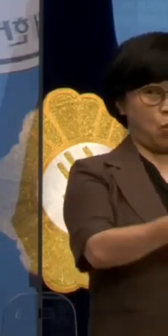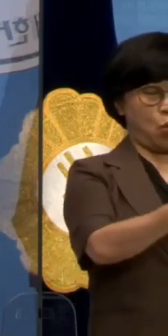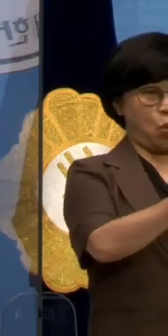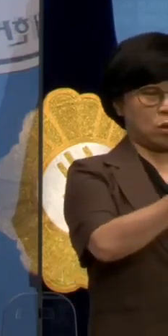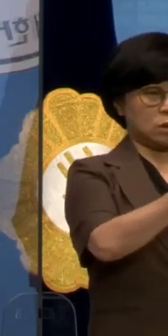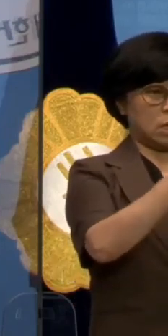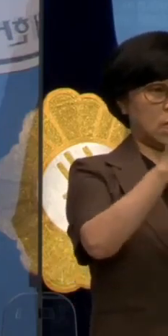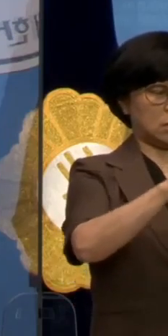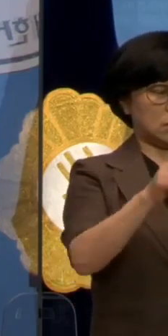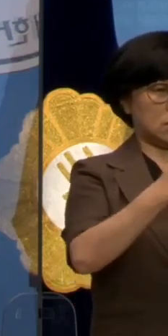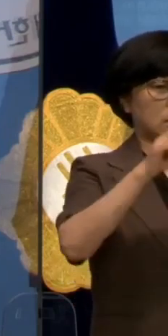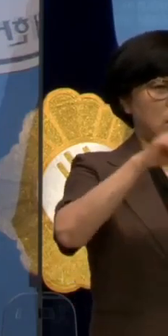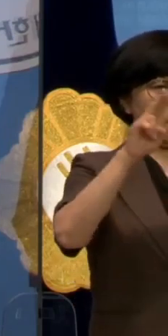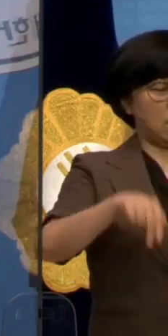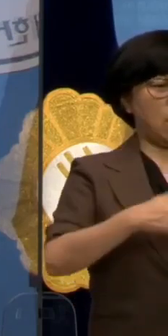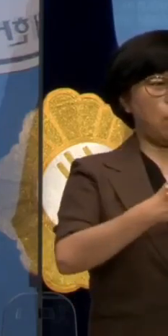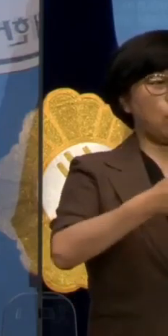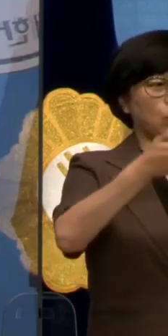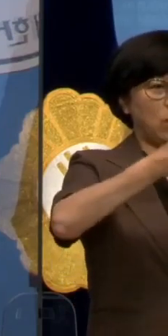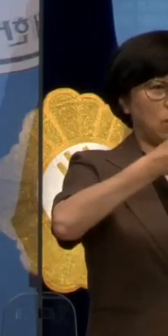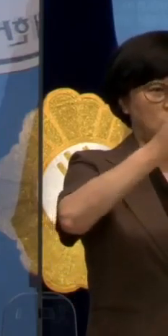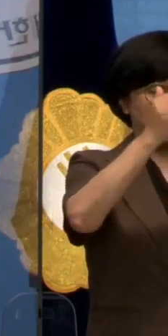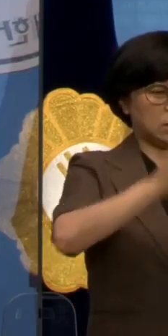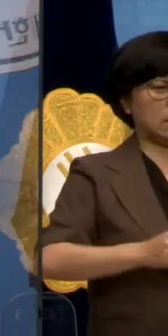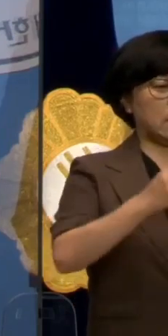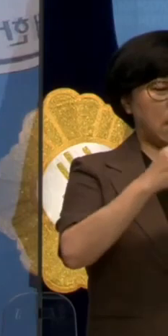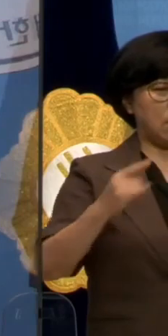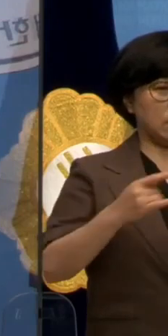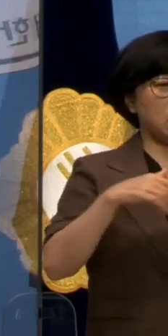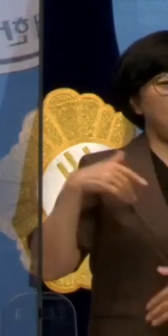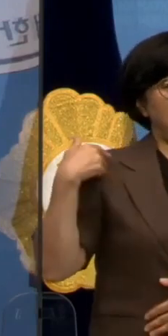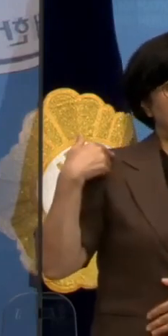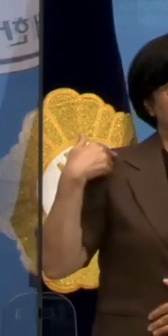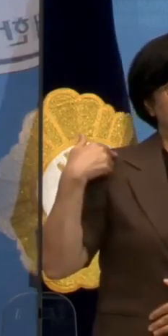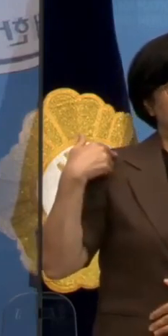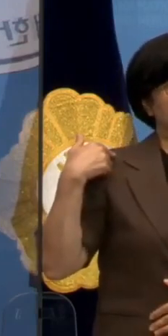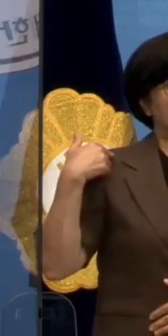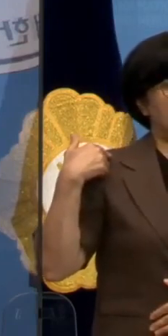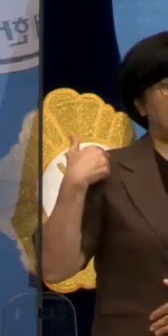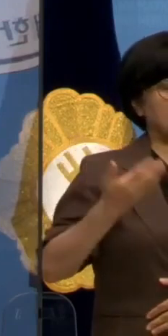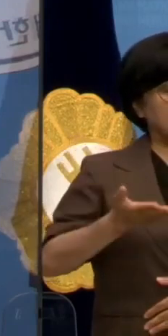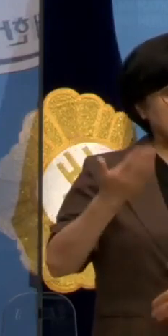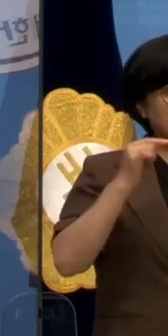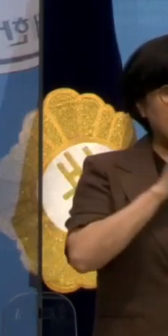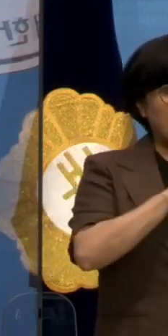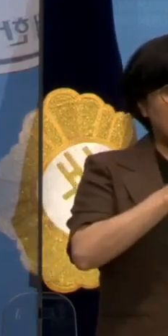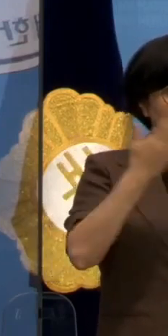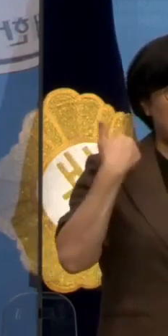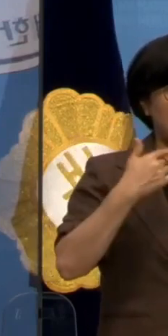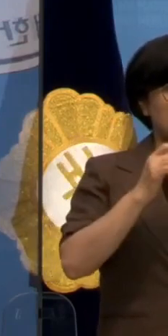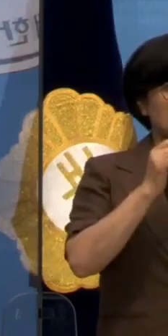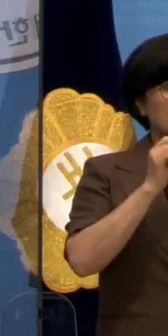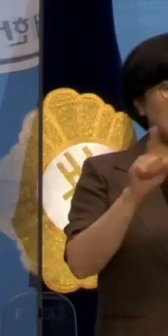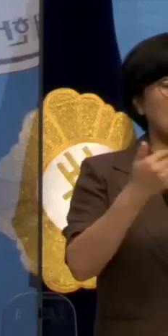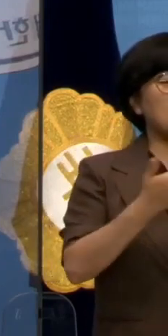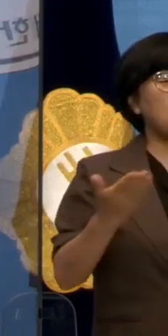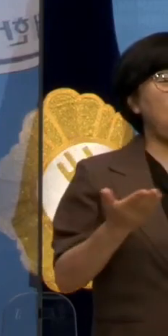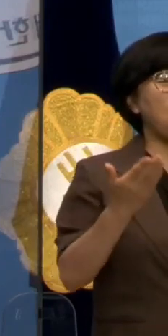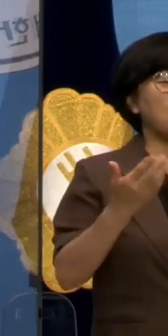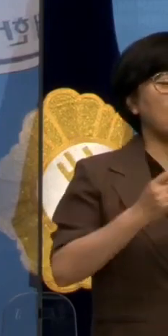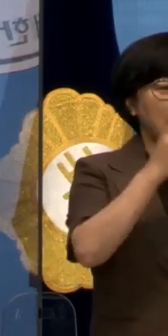공지에서는 사태 사유와 관련해 보도된 내용은 캠프에서 알지 못했다. 이전 대변인은 19일 일신상의